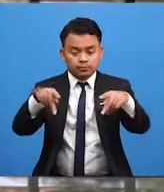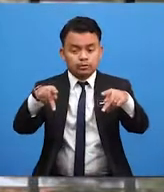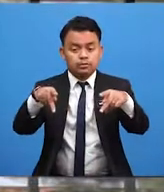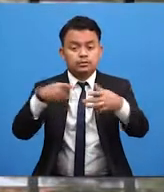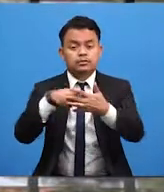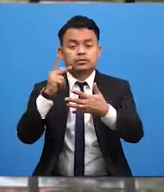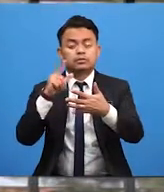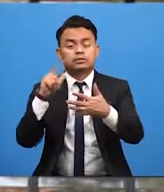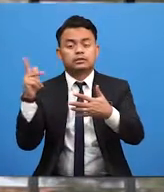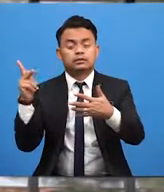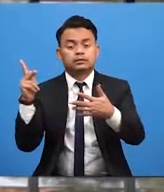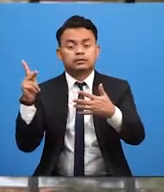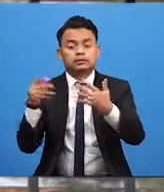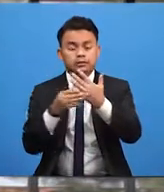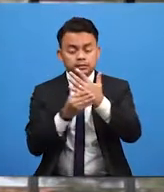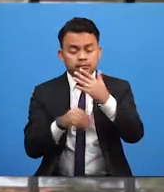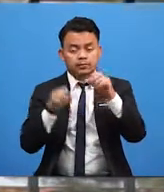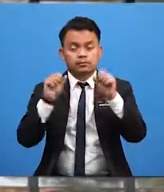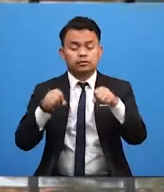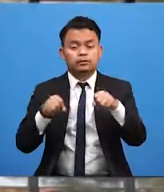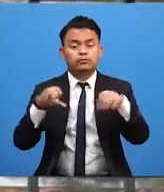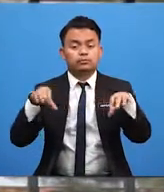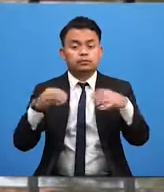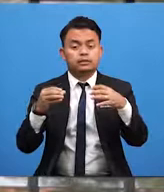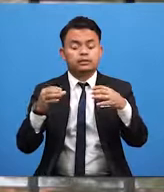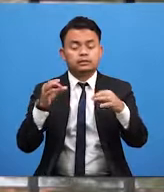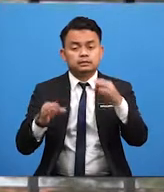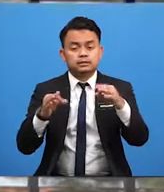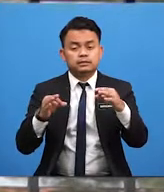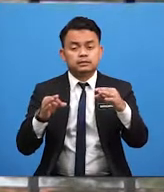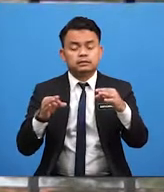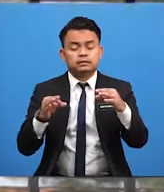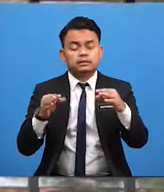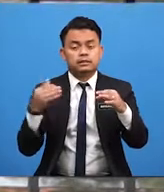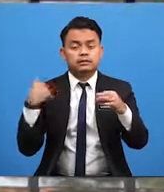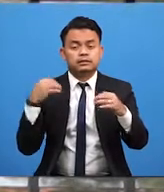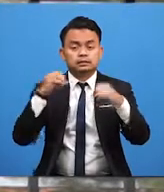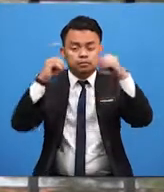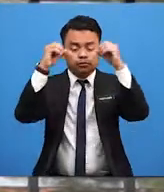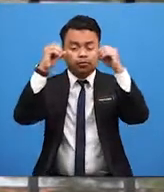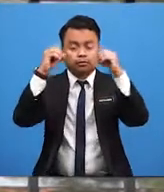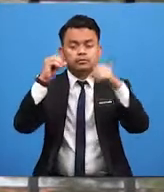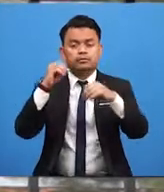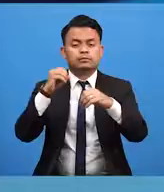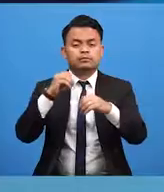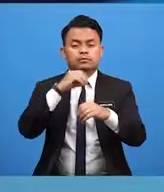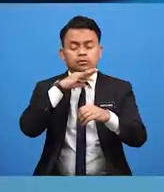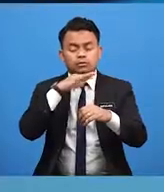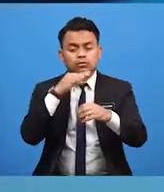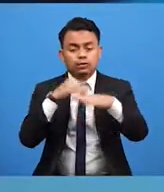Proses mengeluarkan lemak boleh dilakukan sekiranya terdapat puing berkeladak di atas permukaan stok.